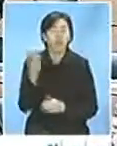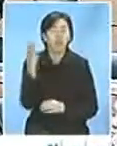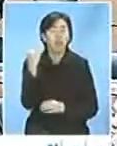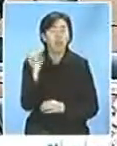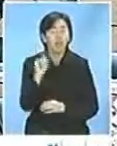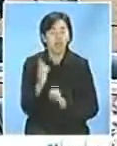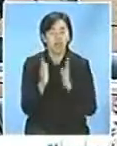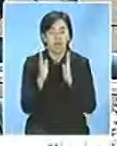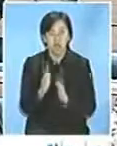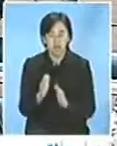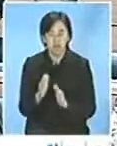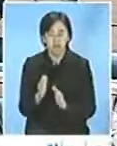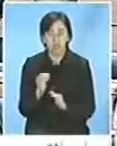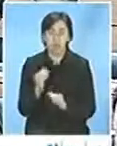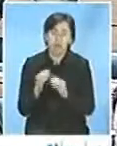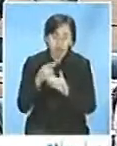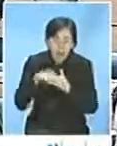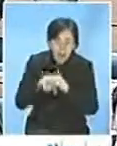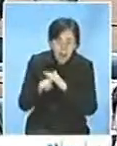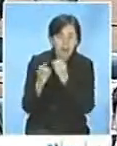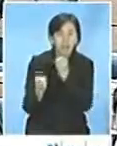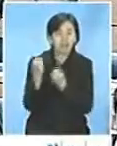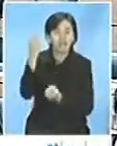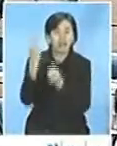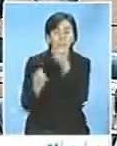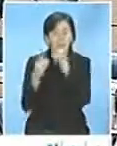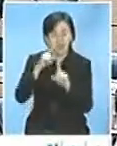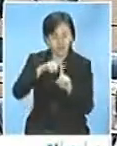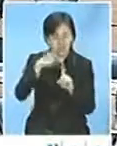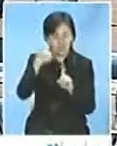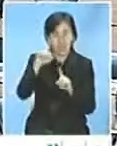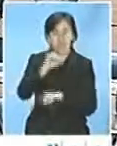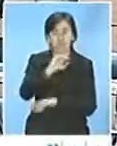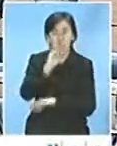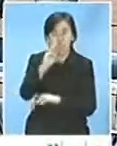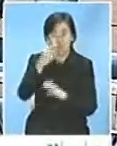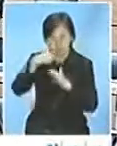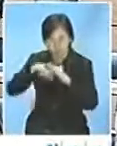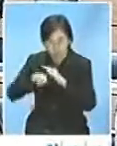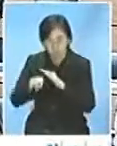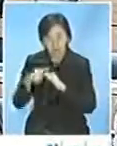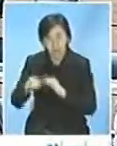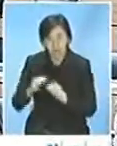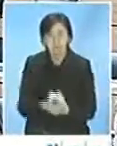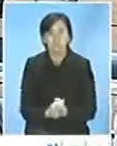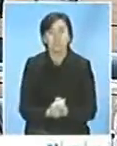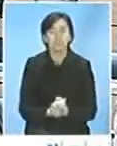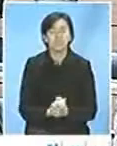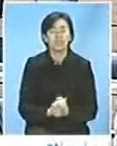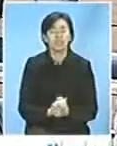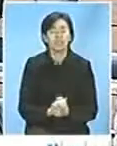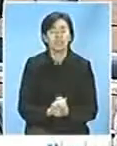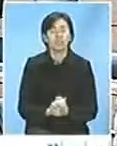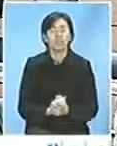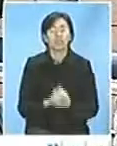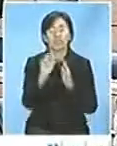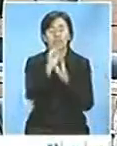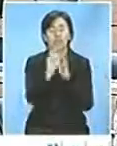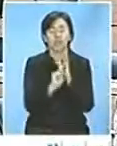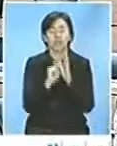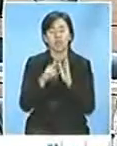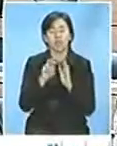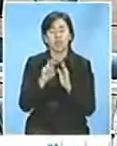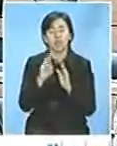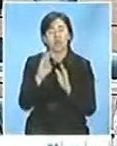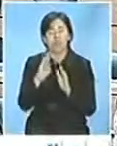มีคนที่เข้าป่าหลัง6ตุลาแล้วก็คนที่เข้าป่าไปก่อนแล้วตั้งแต่มีพระราชบัญญัติป้องกันการทำ